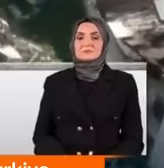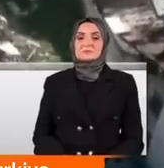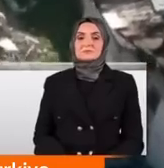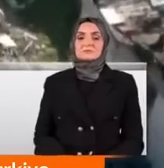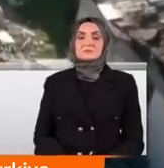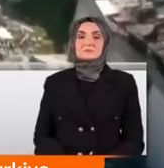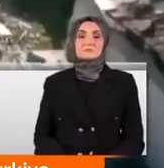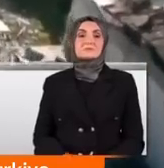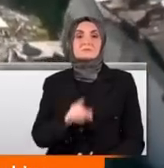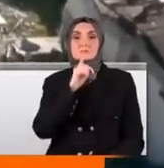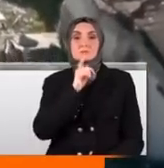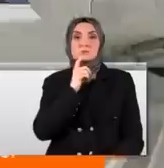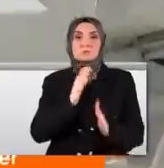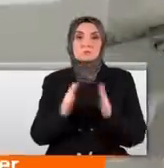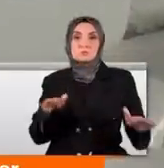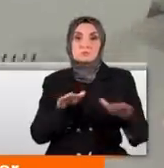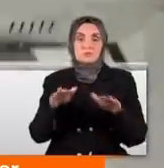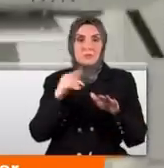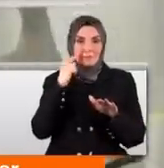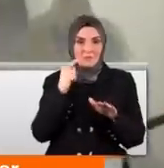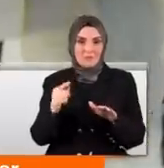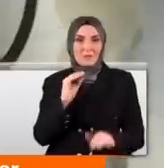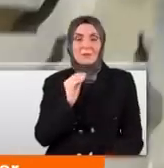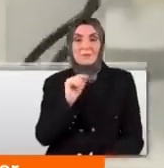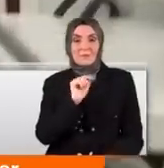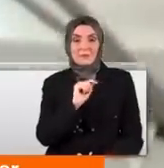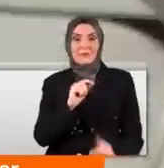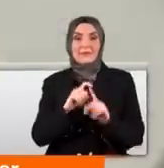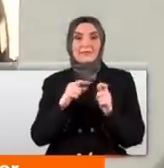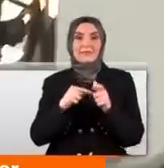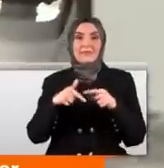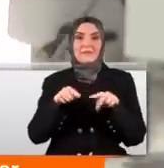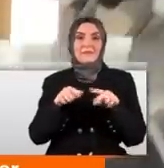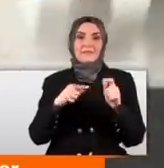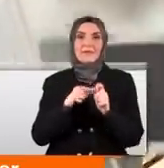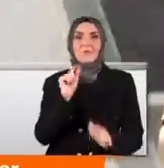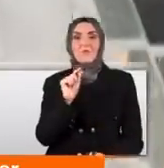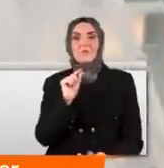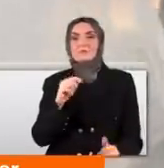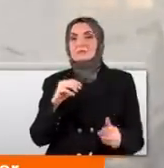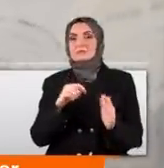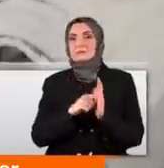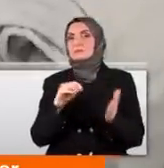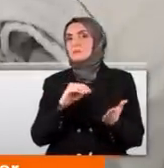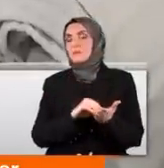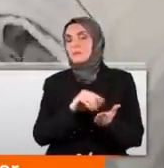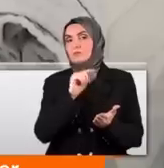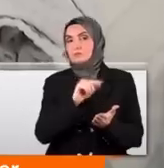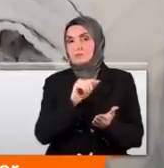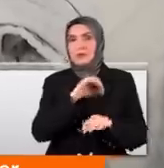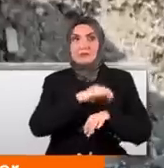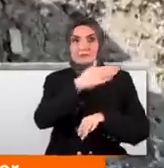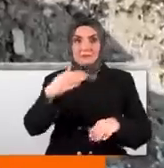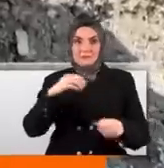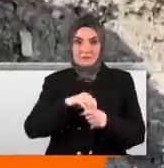Asrın felaketi bebek Defne 11'i doğduğu hastanede yakaladı. O daha kuvözdeyken arka arkaya gelen depremler